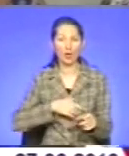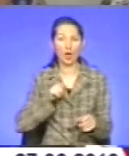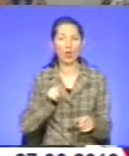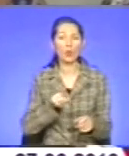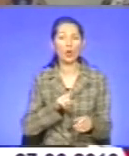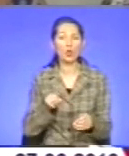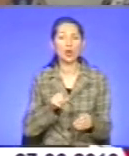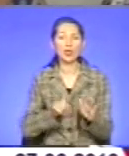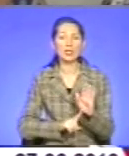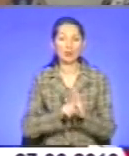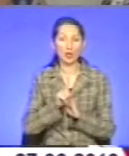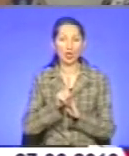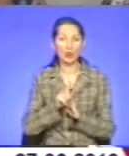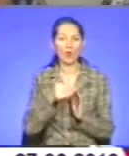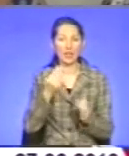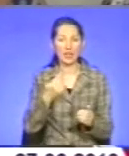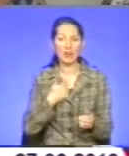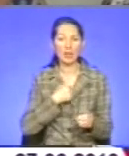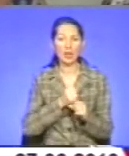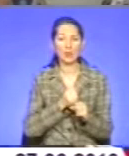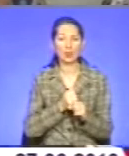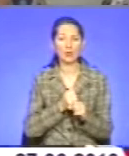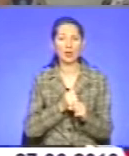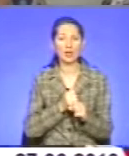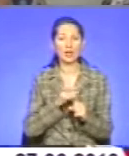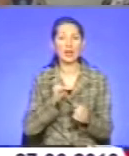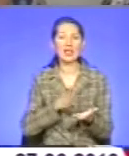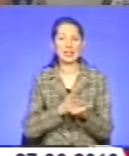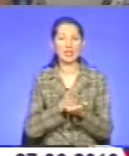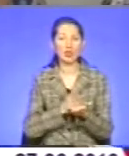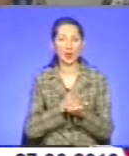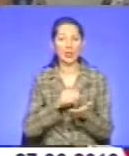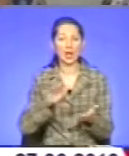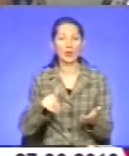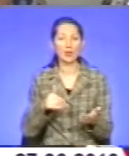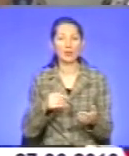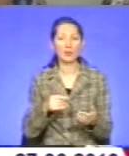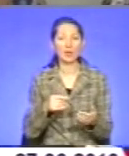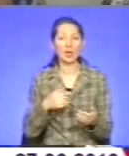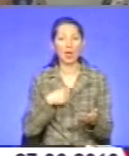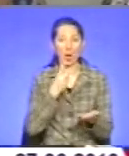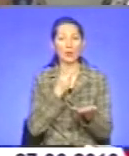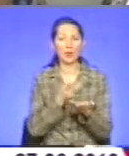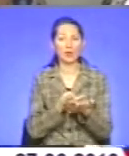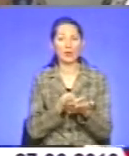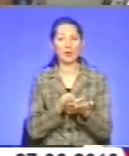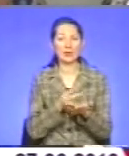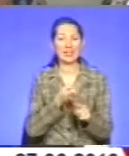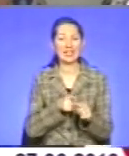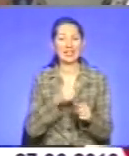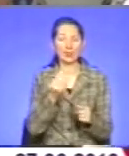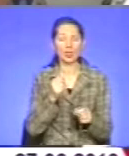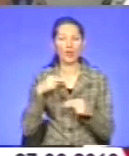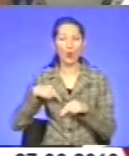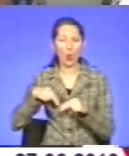що спочатку вони в мене пропрацювали на стажуванні, а потім, недовго, я подивилася, які вони в